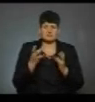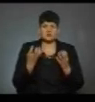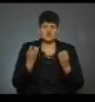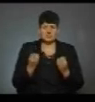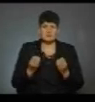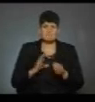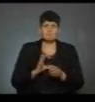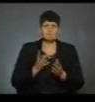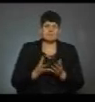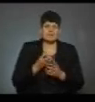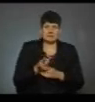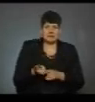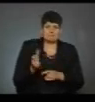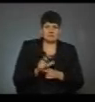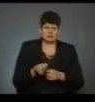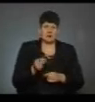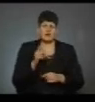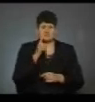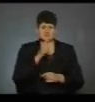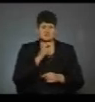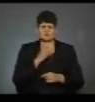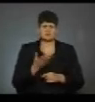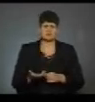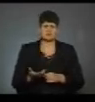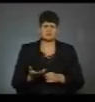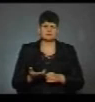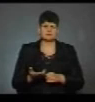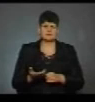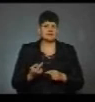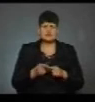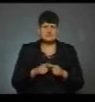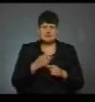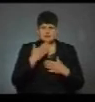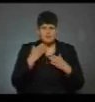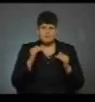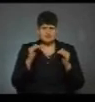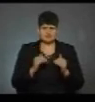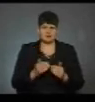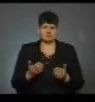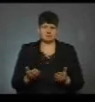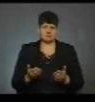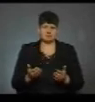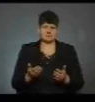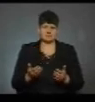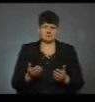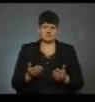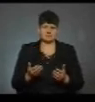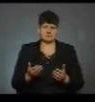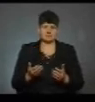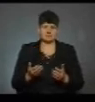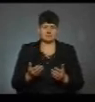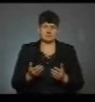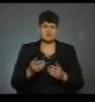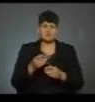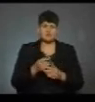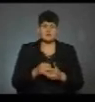гроші. Як це розуміти? Тож нема ніякої знижки на ціни. Та я і ще собі